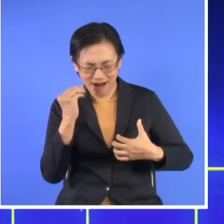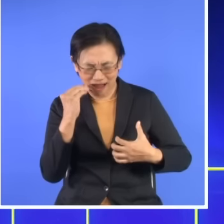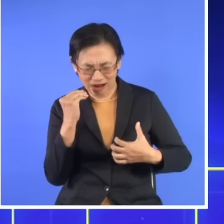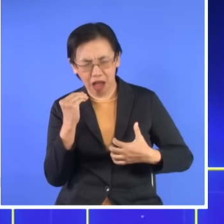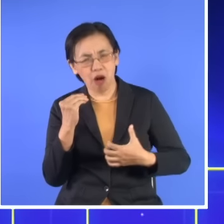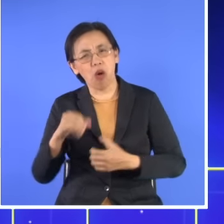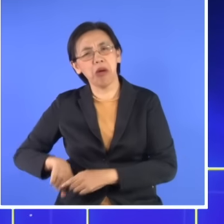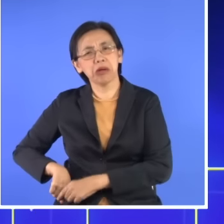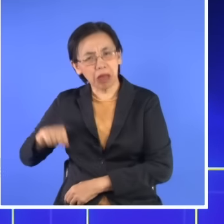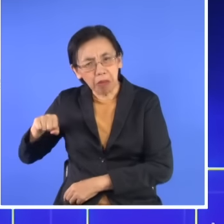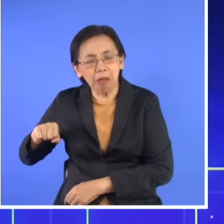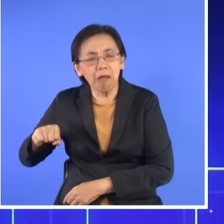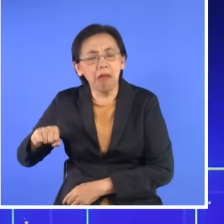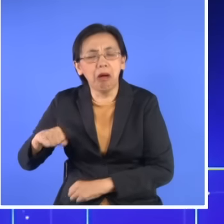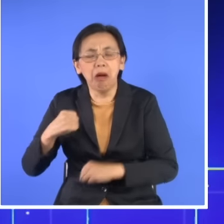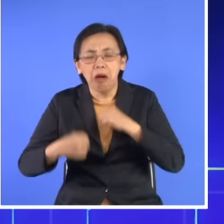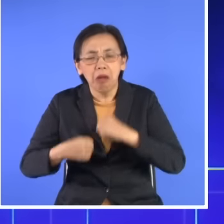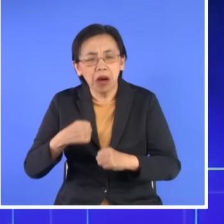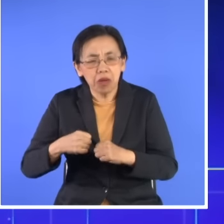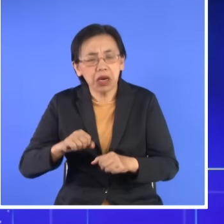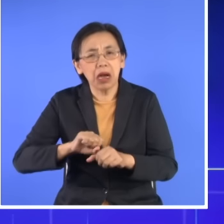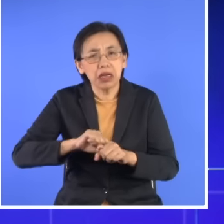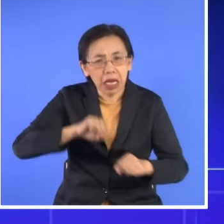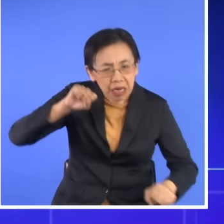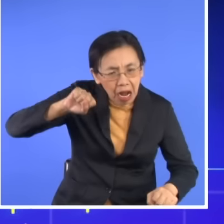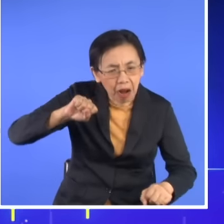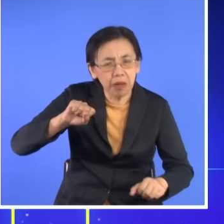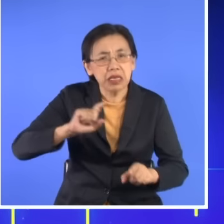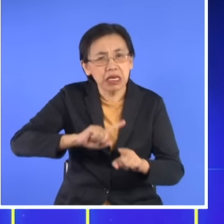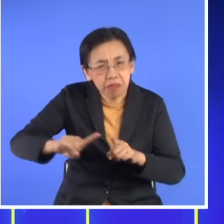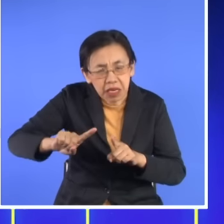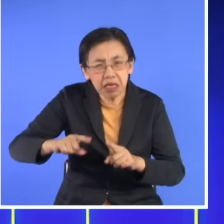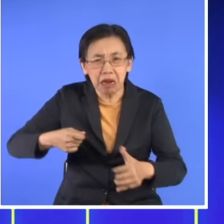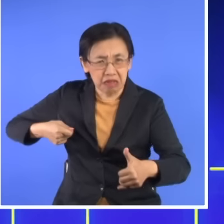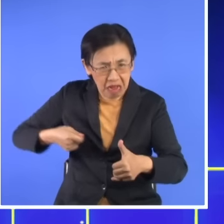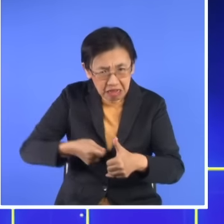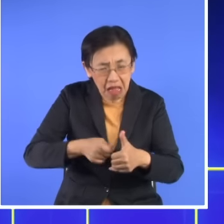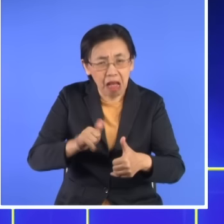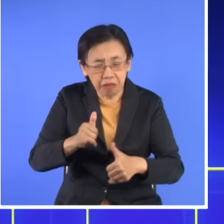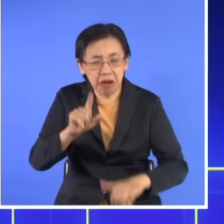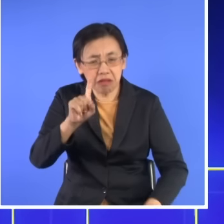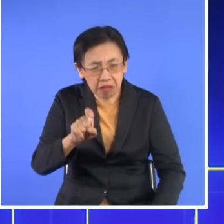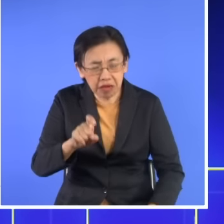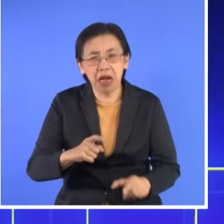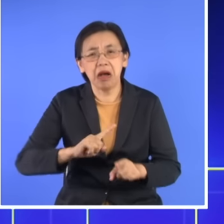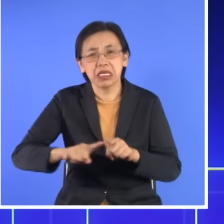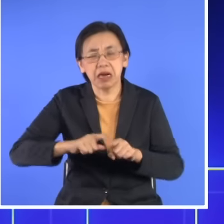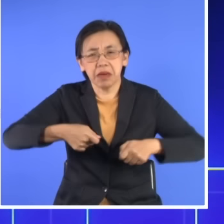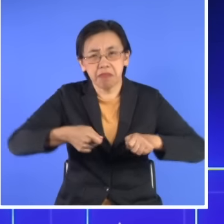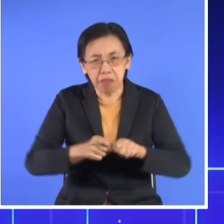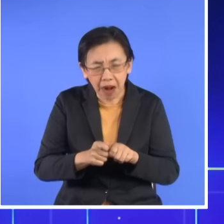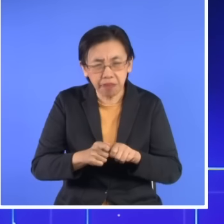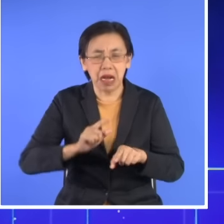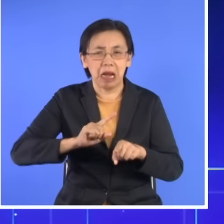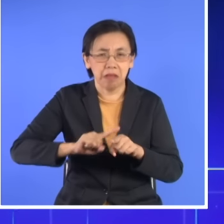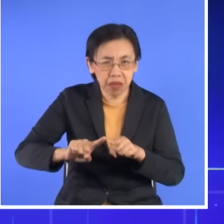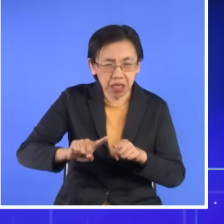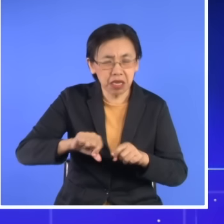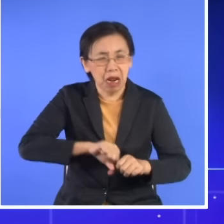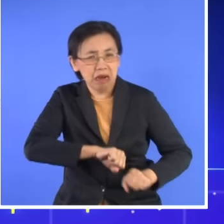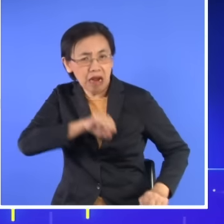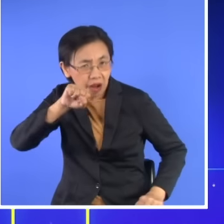ทำมันเหมือนเล่นๆเลนะวัยรุ่นนะเออพกมีดดาบยาวมันถึงตายนะแบบเนี้ยอ่าดูมีดพับมีดยาวมีดสั้นต่างๆที่ว่าเนี้ยถ้าใส่กัน